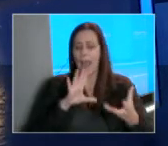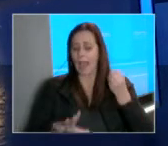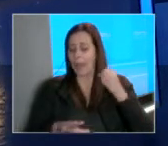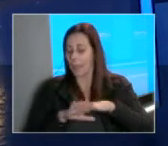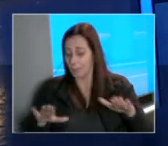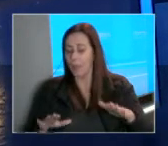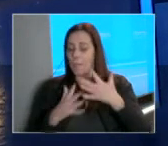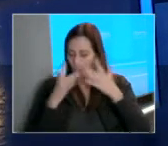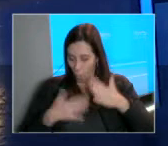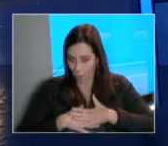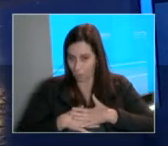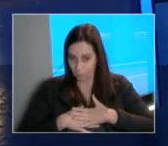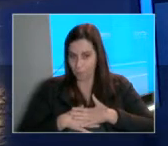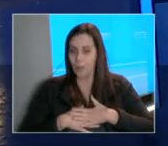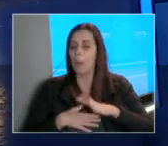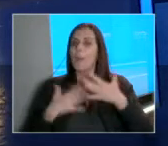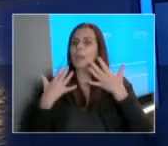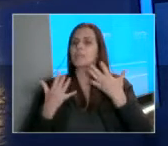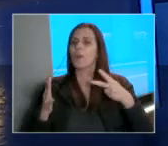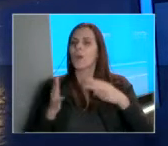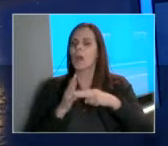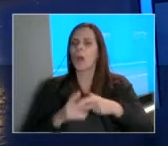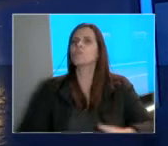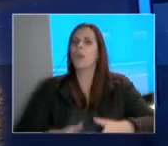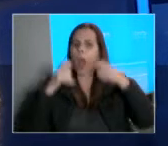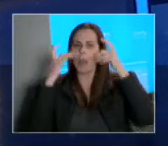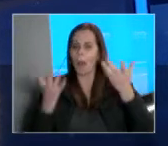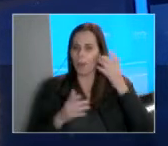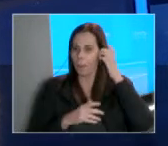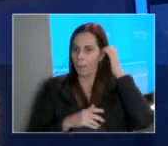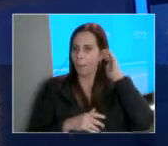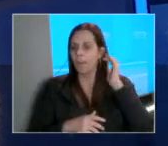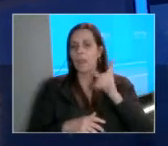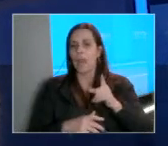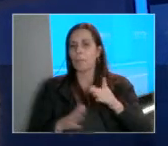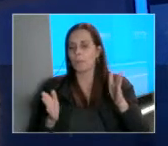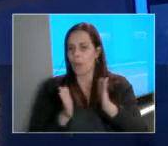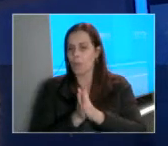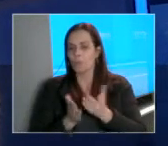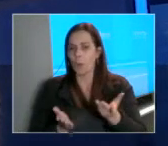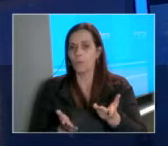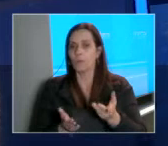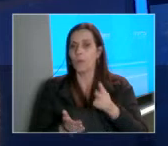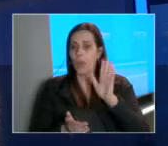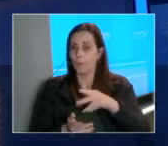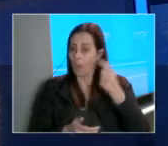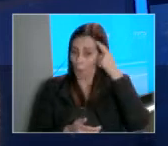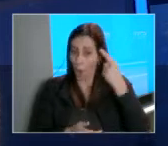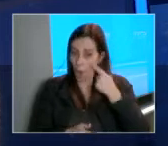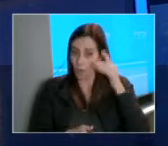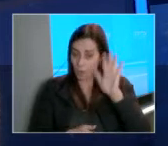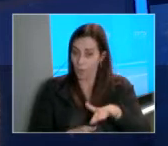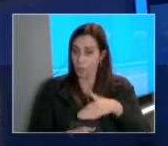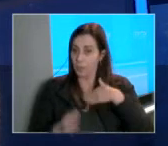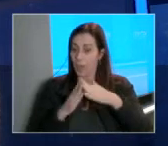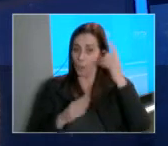הדימה... ברור. מה הסיפור של התחנה? לקחו אדמות לכפר קסם, הן צמודות לכפר קסם. וגם לראש העין, אני